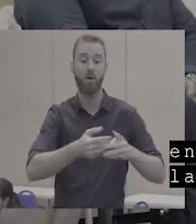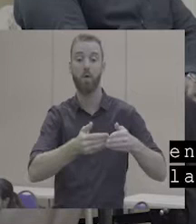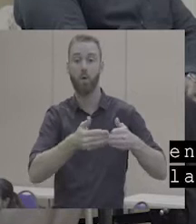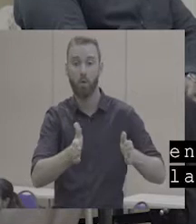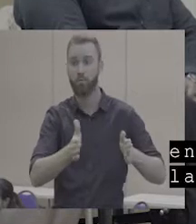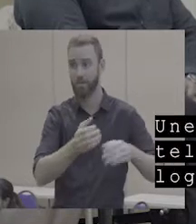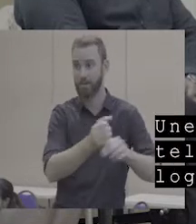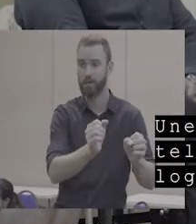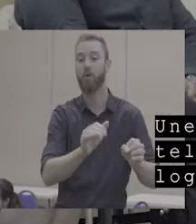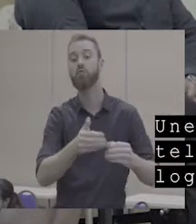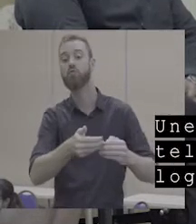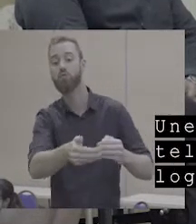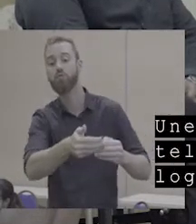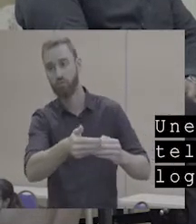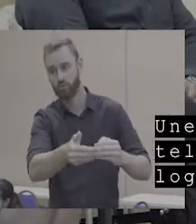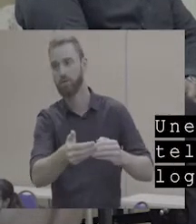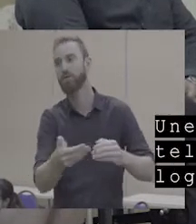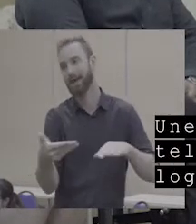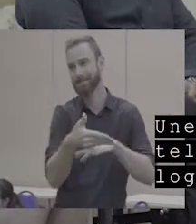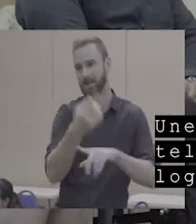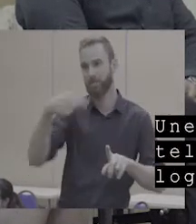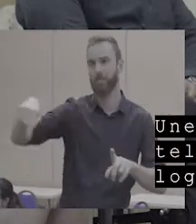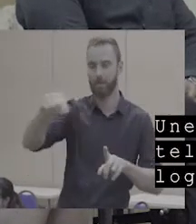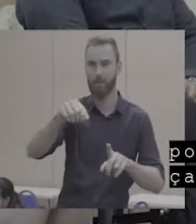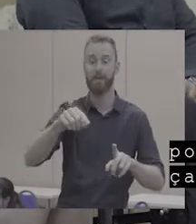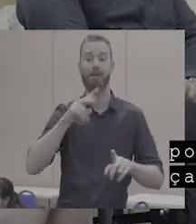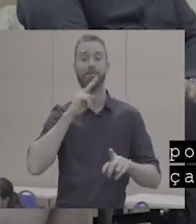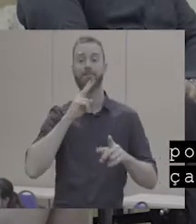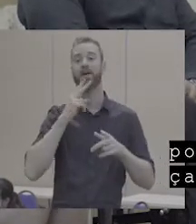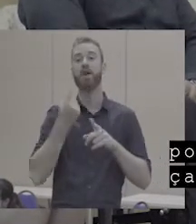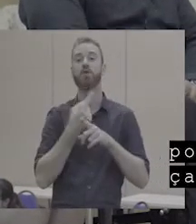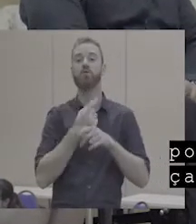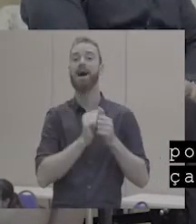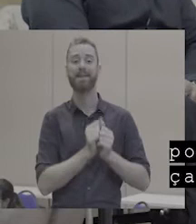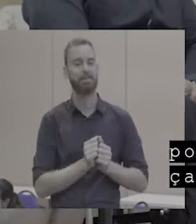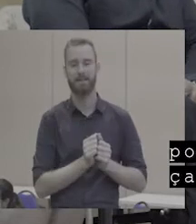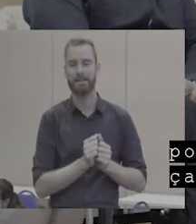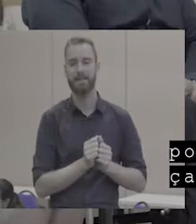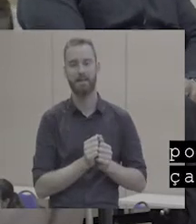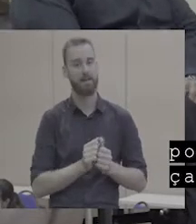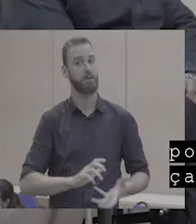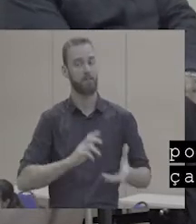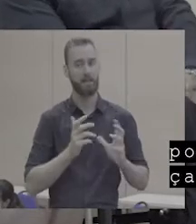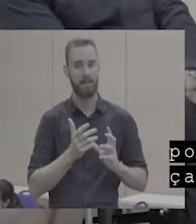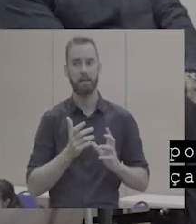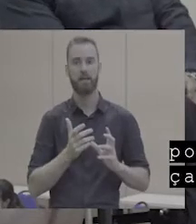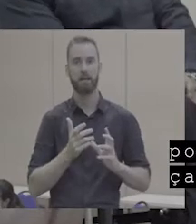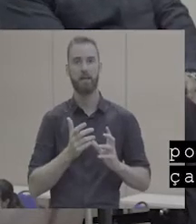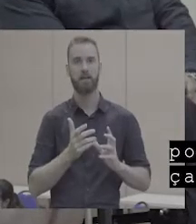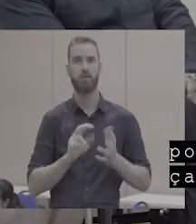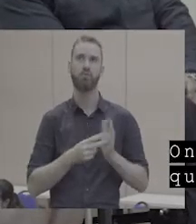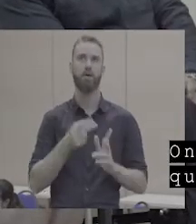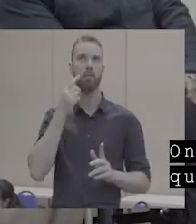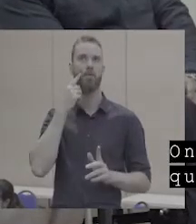après. Une des solutions, c'est tellement compliqué de faire des logements adaptés, puis de faire de... Pourquoi pas, dans ça-là, faire ça plus